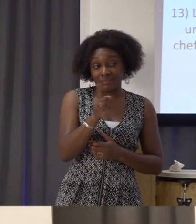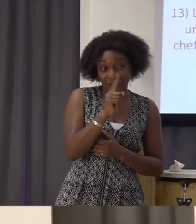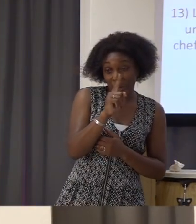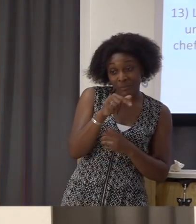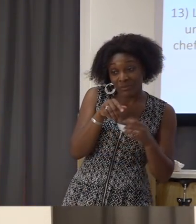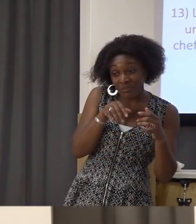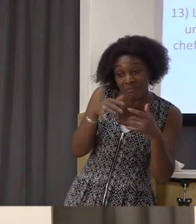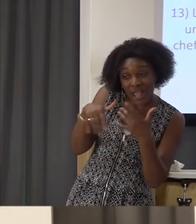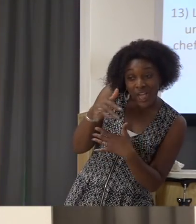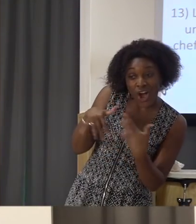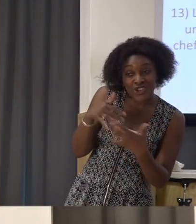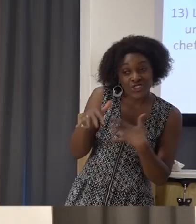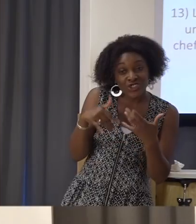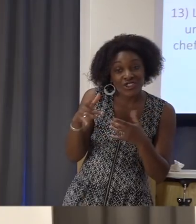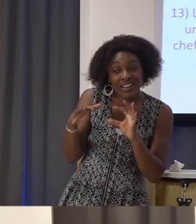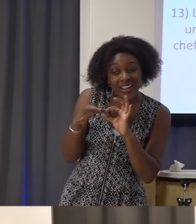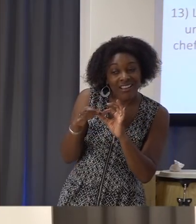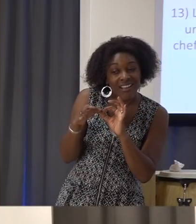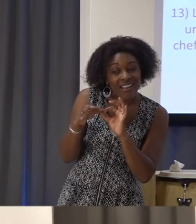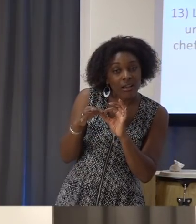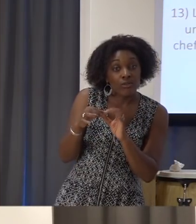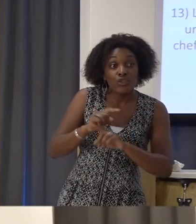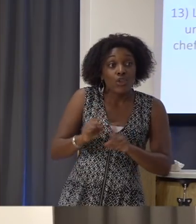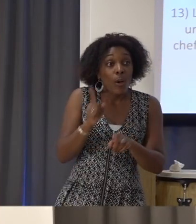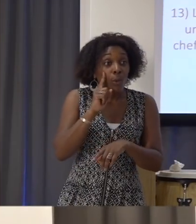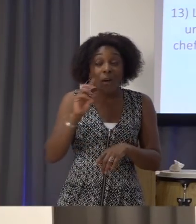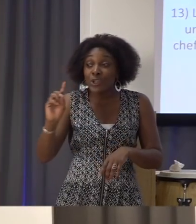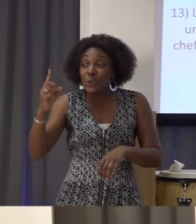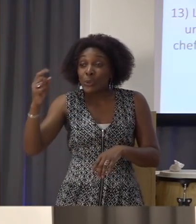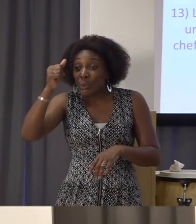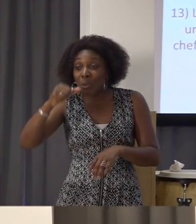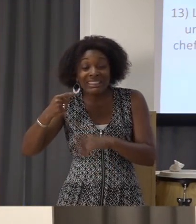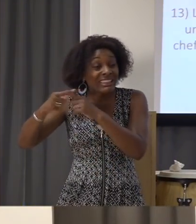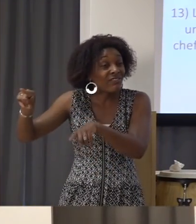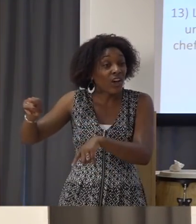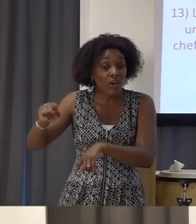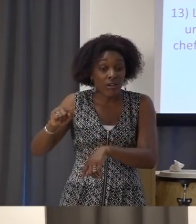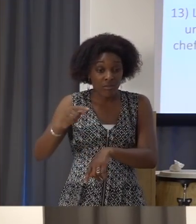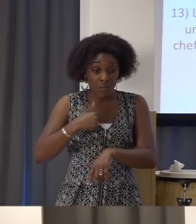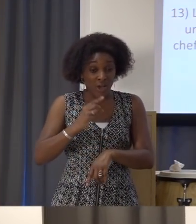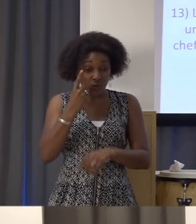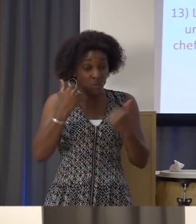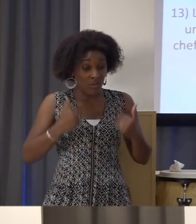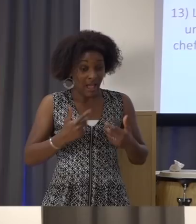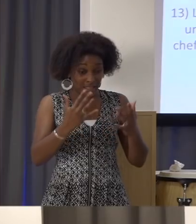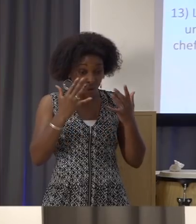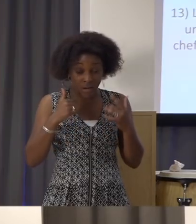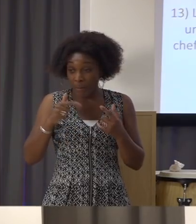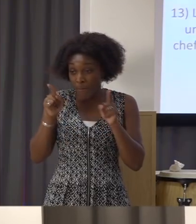joug. Parce qu'ils n'adorent pas les mêmes dieux, mais le même Dieu que vous.